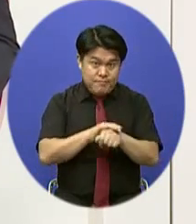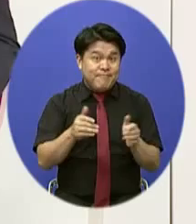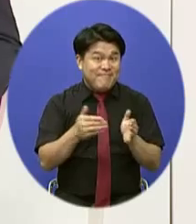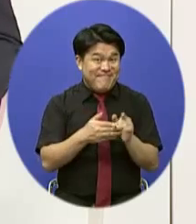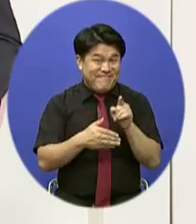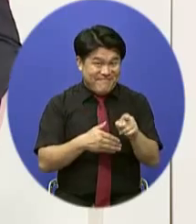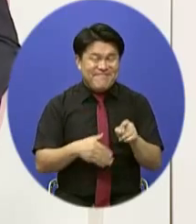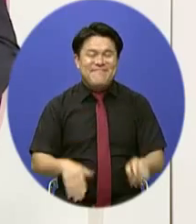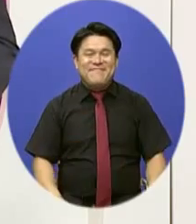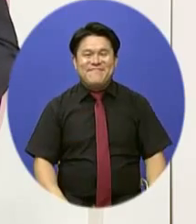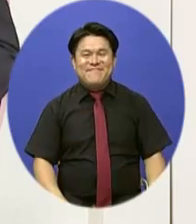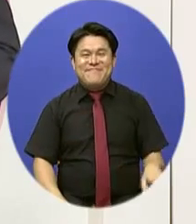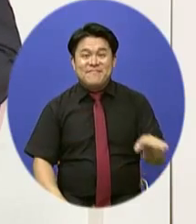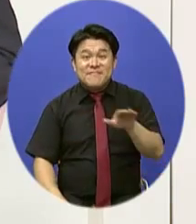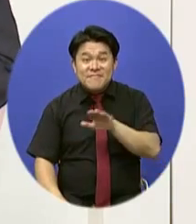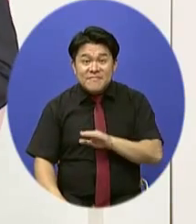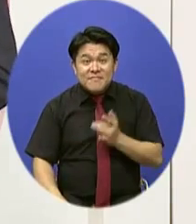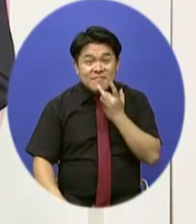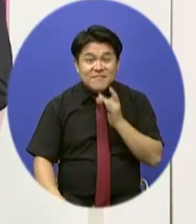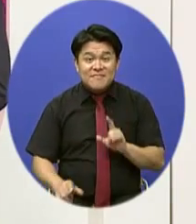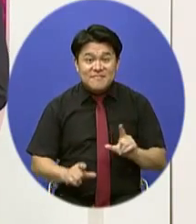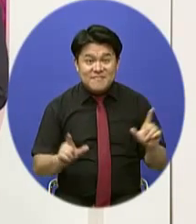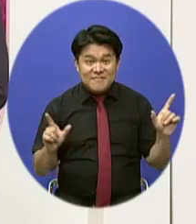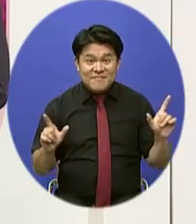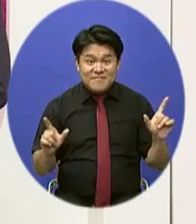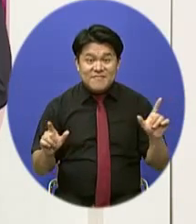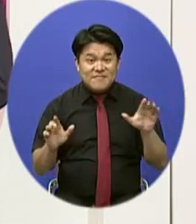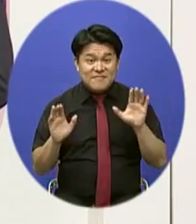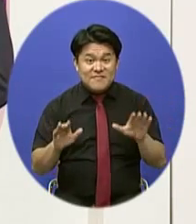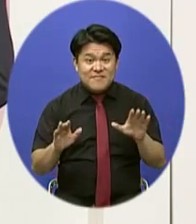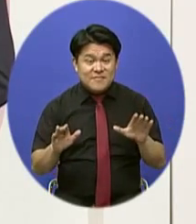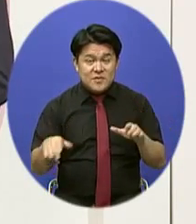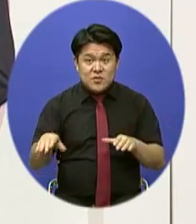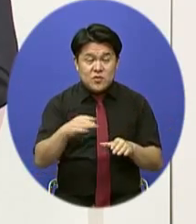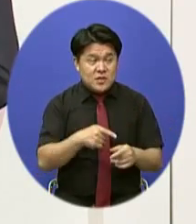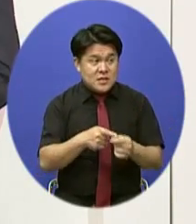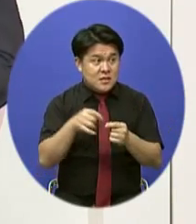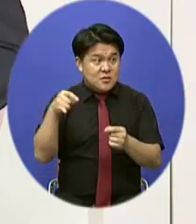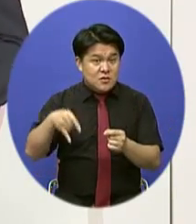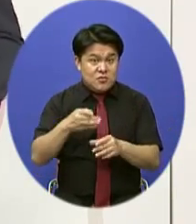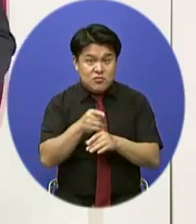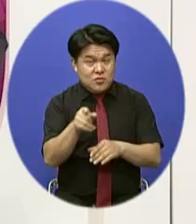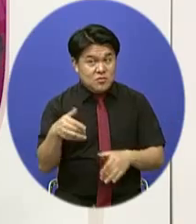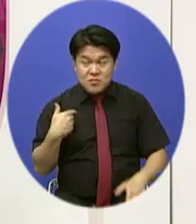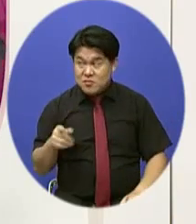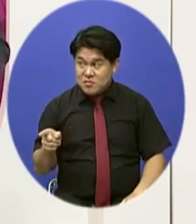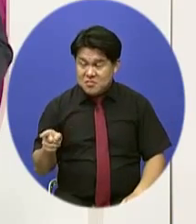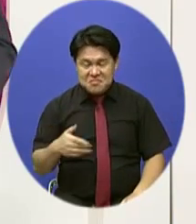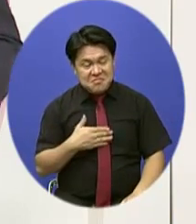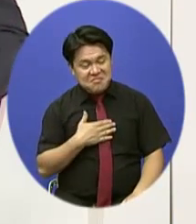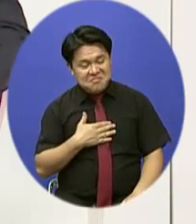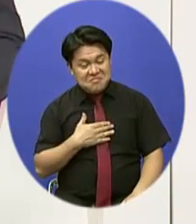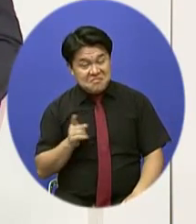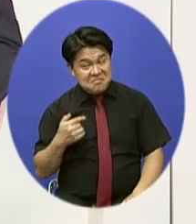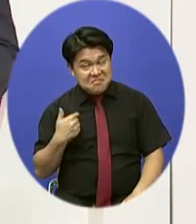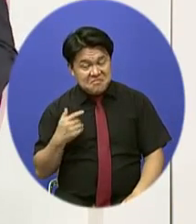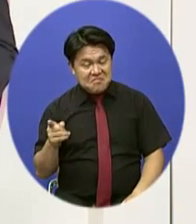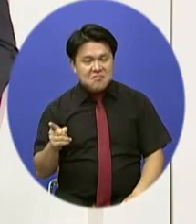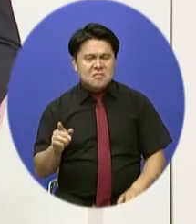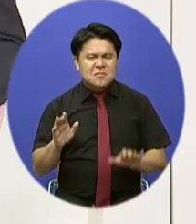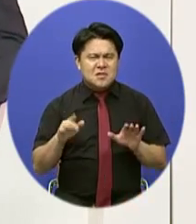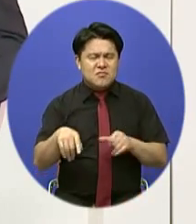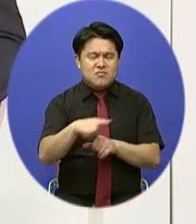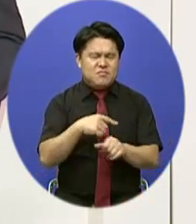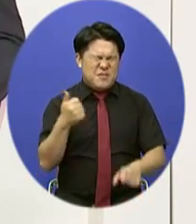불러주셨습니다. 야, 저희 지금 우리 화요일에 차트코리아 1위 달리고 있는 줄 알죠? 그래요? 네, 몰랐어요? 몰랐어요. 아이고 지금